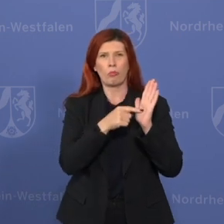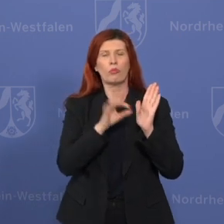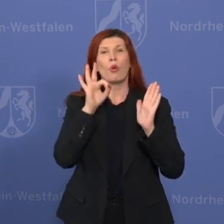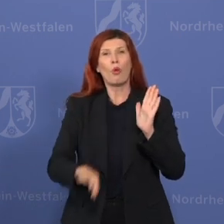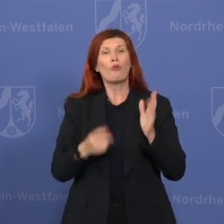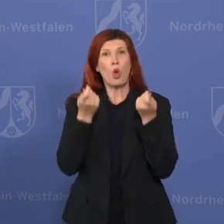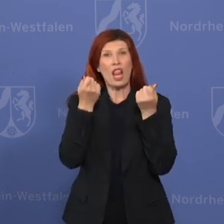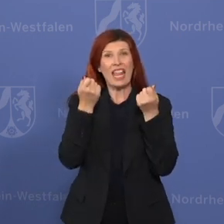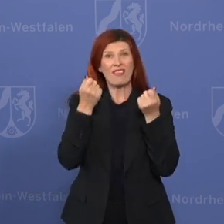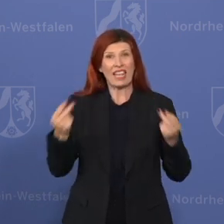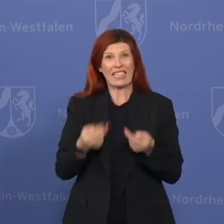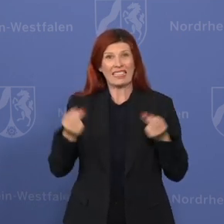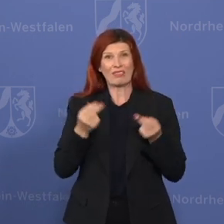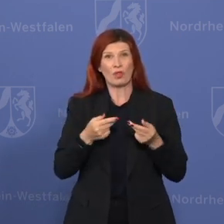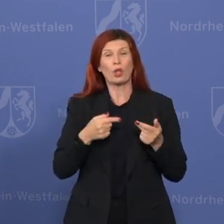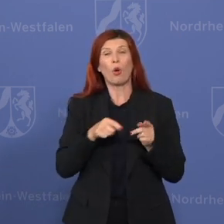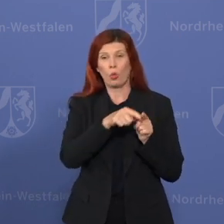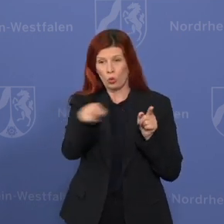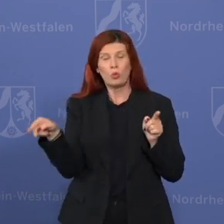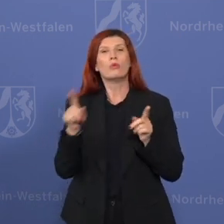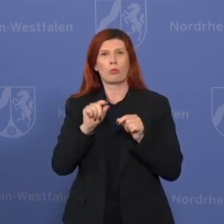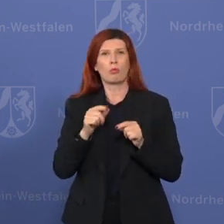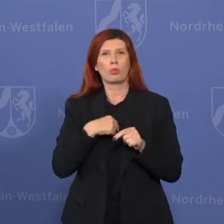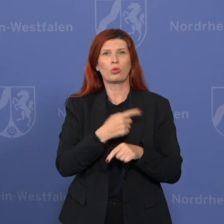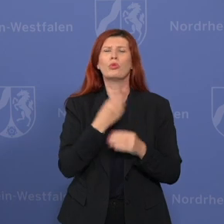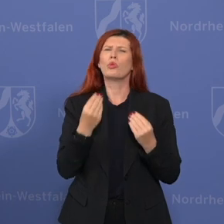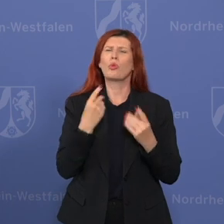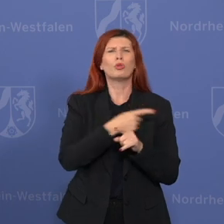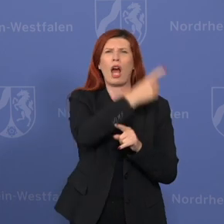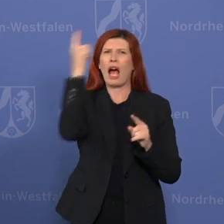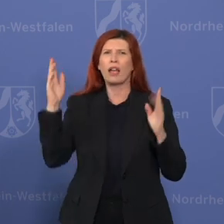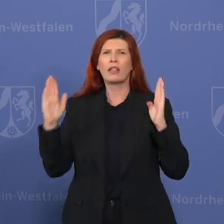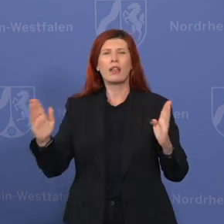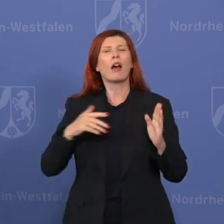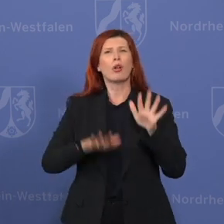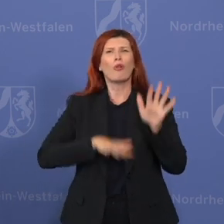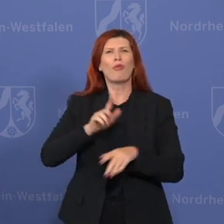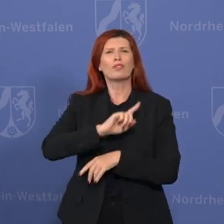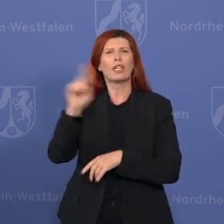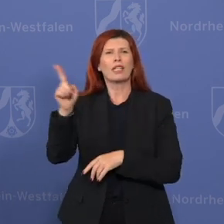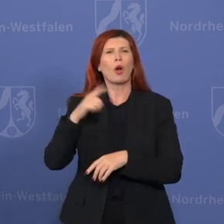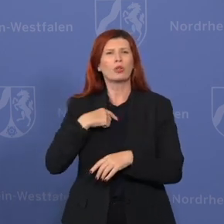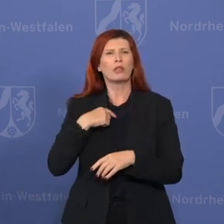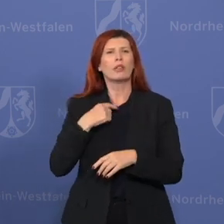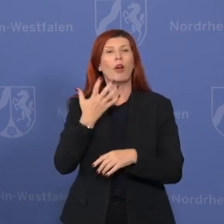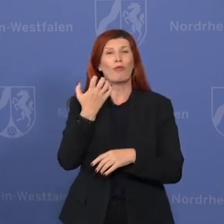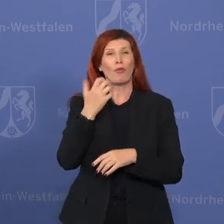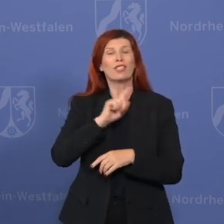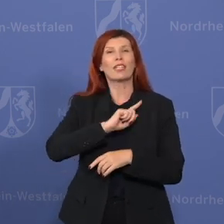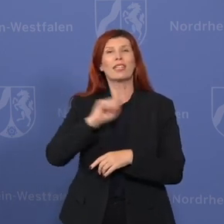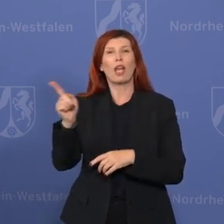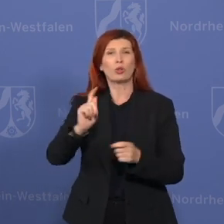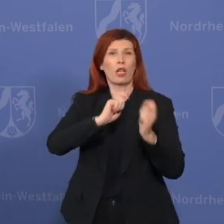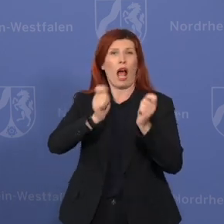ca. 15.000 Anträge, die wir mit einem Fördervolumen von 35 Millionen Euro bescheiden. Das sind so